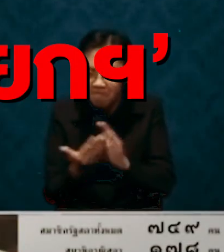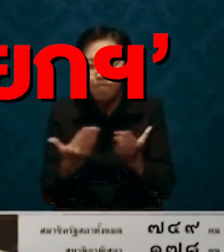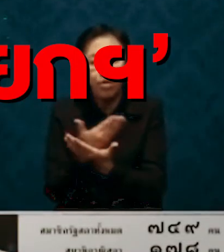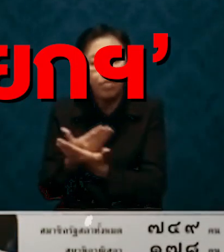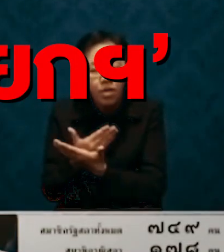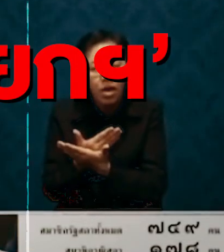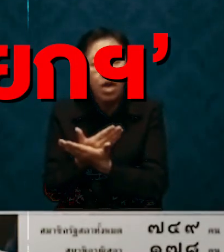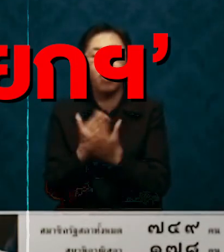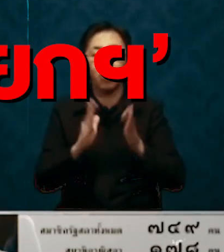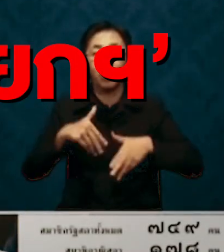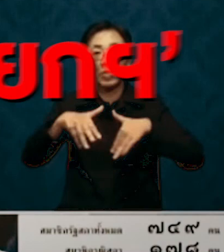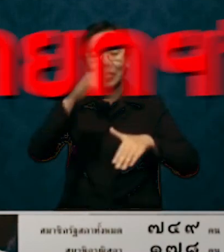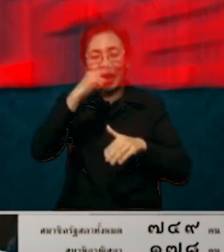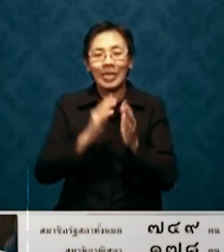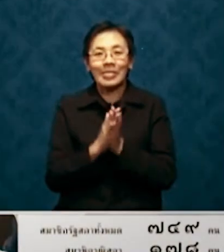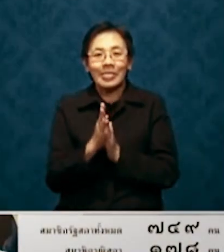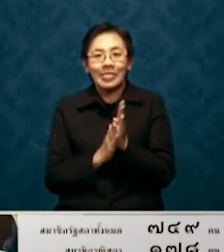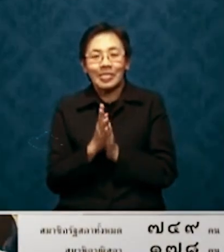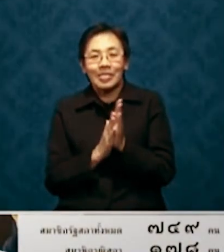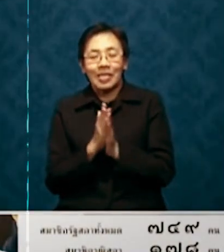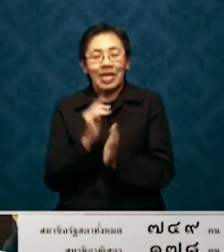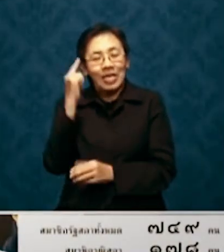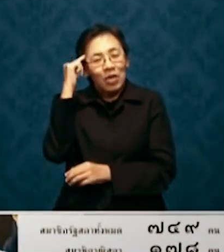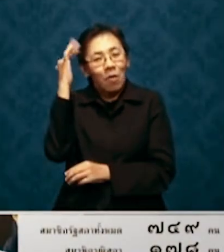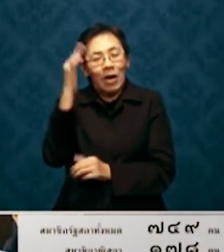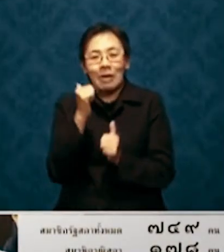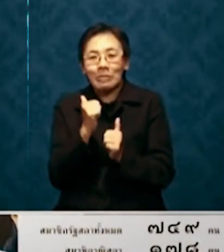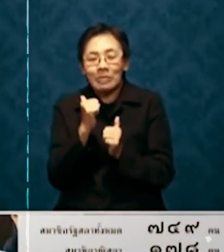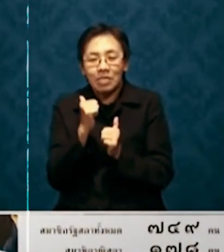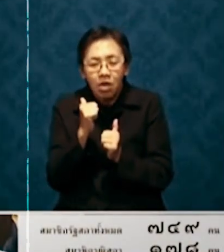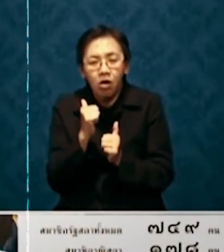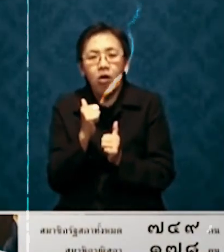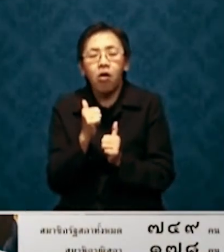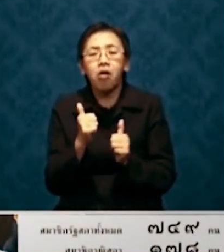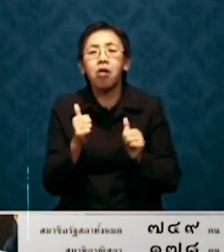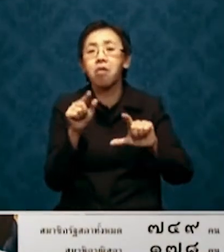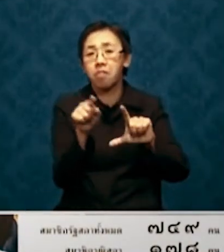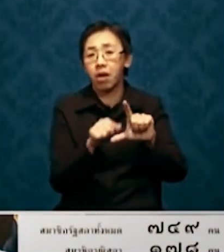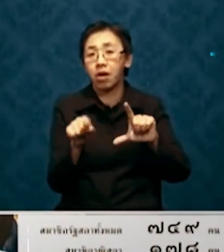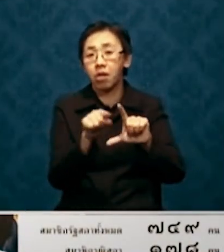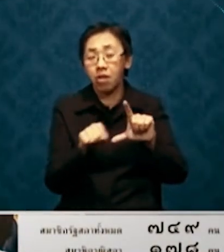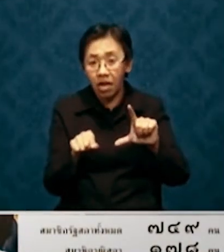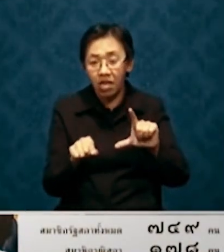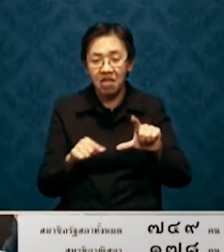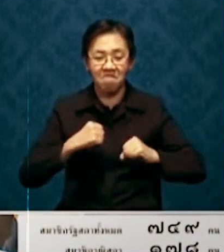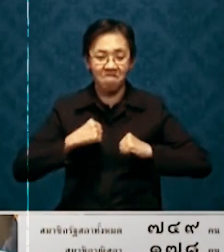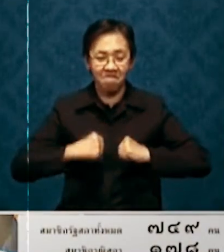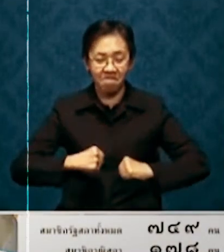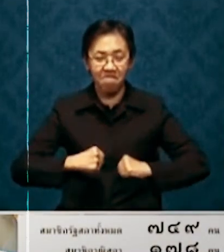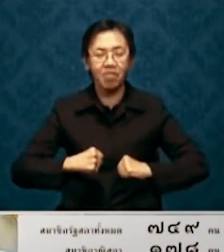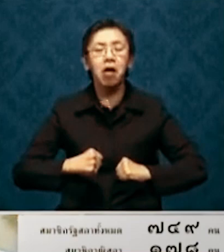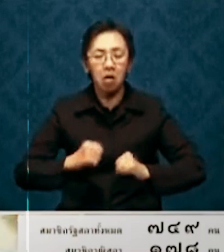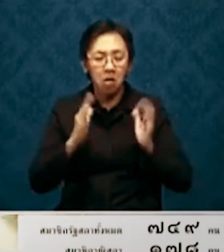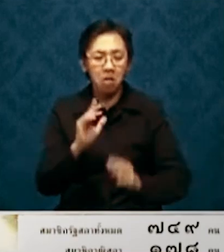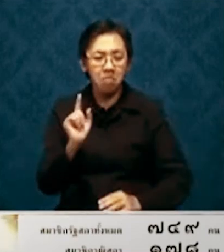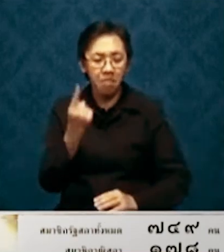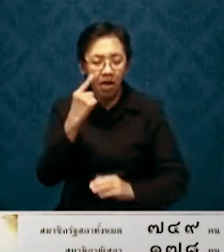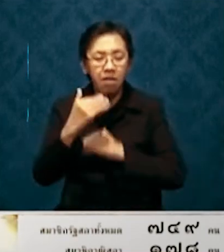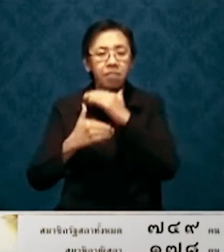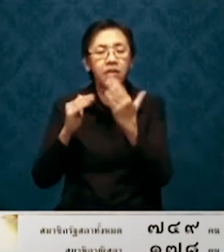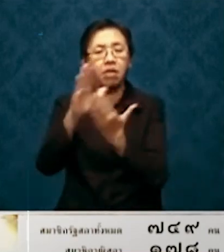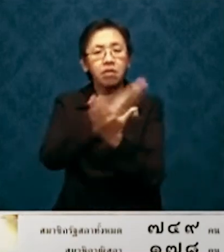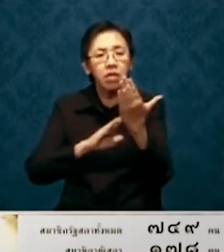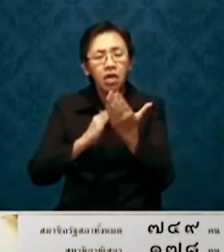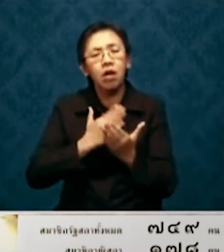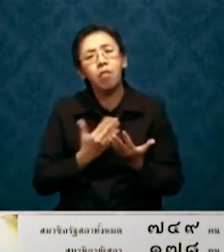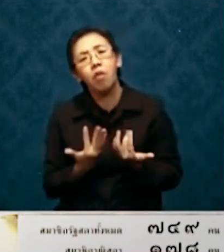มันก็เป็นความหวังของคนไทยครับว่าพรรคก้าวไกลคนรุ่นใหม่จะมาพัฒนาประเทศผมก็